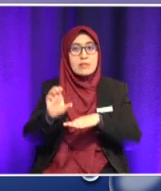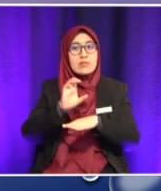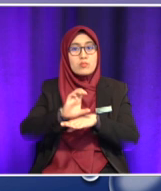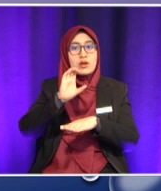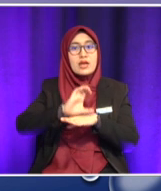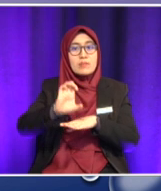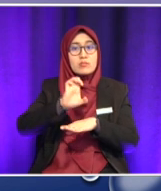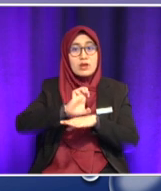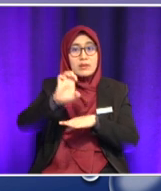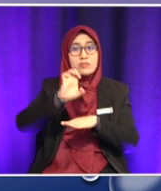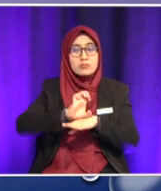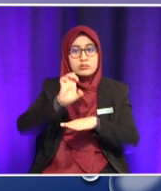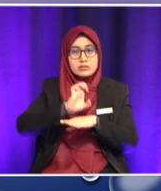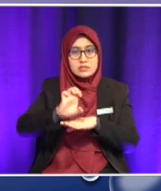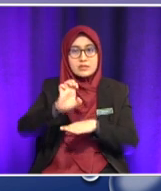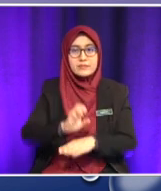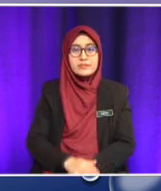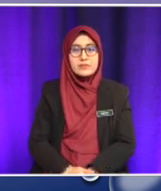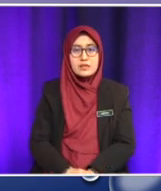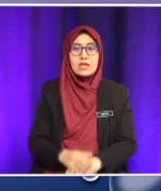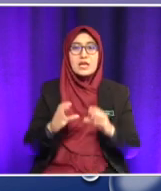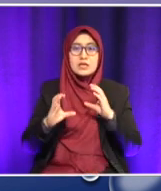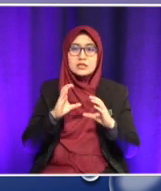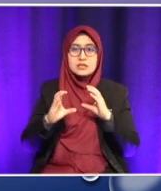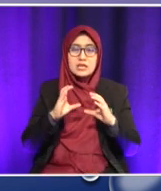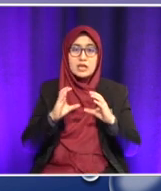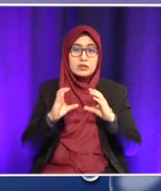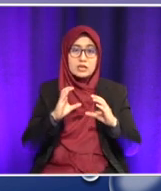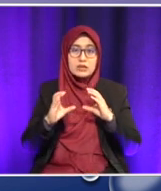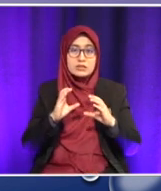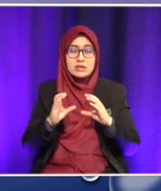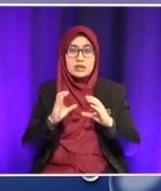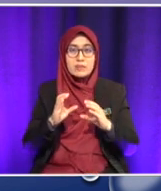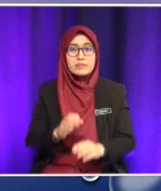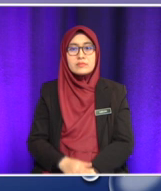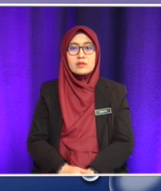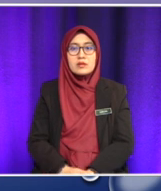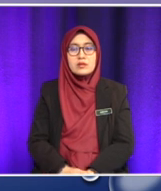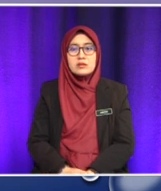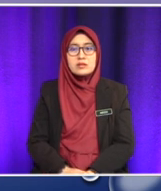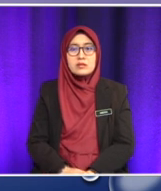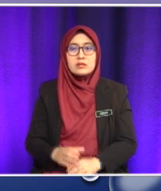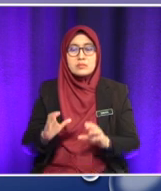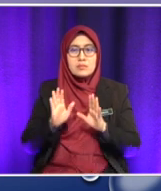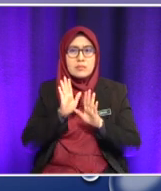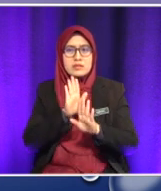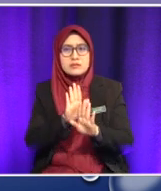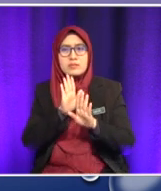atau hasrat yang berbentuk mendesak laki itu mendesak mendesak agar